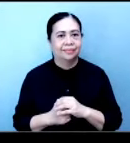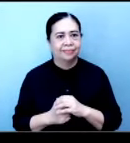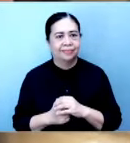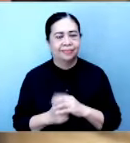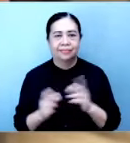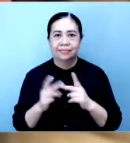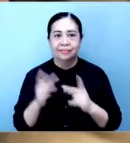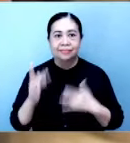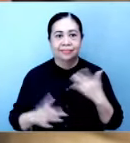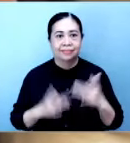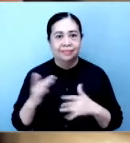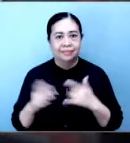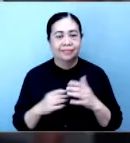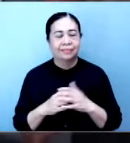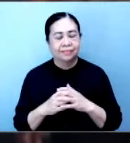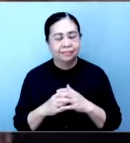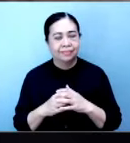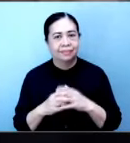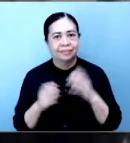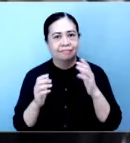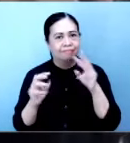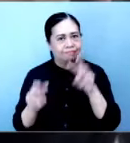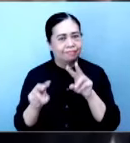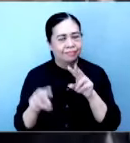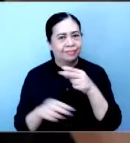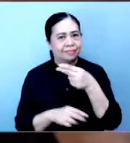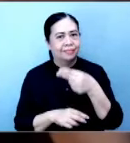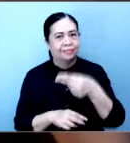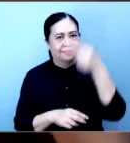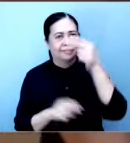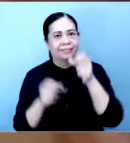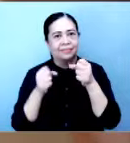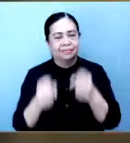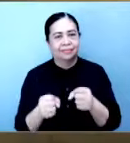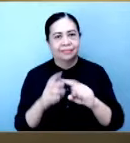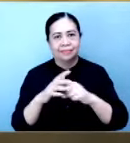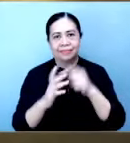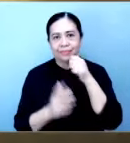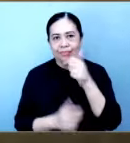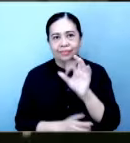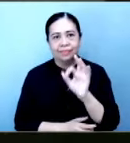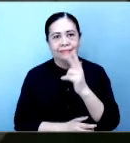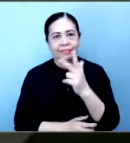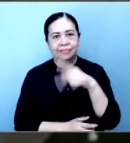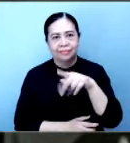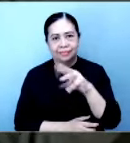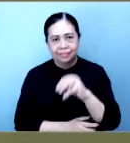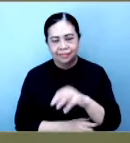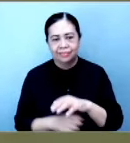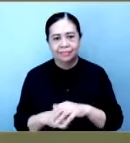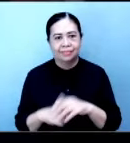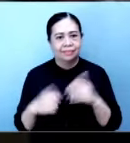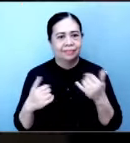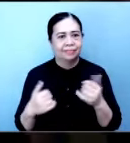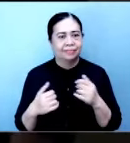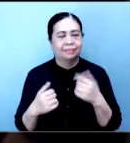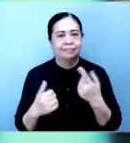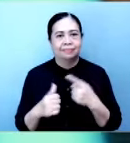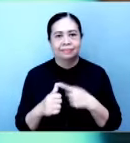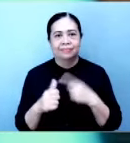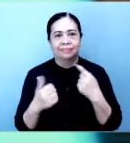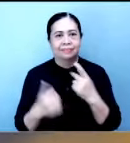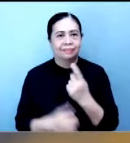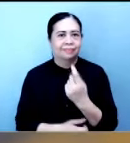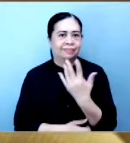excited to get... Abangan ang High Street simula bukas, 9:30 p.m. sa Todo Max Primetime ng